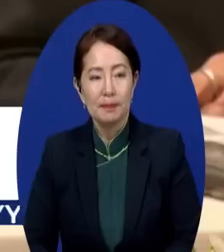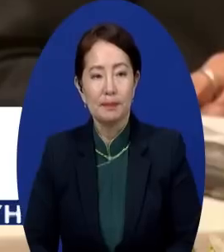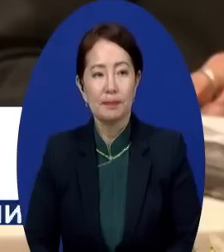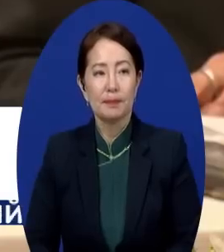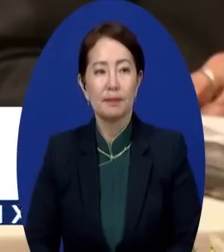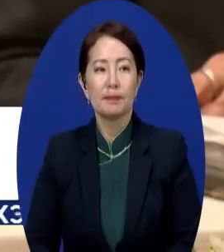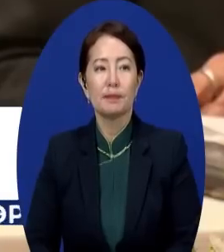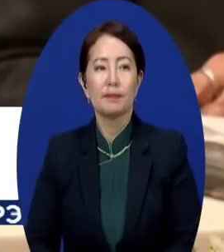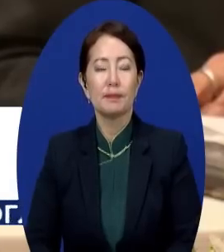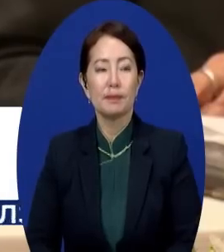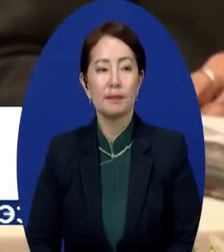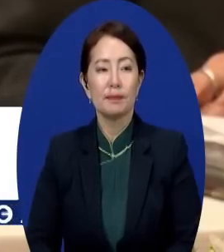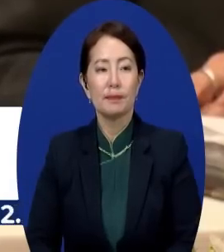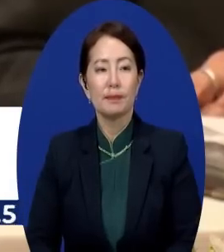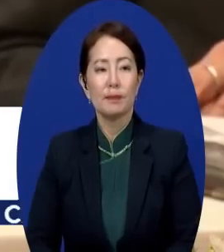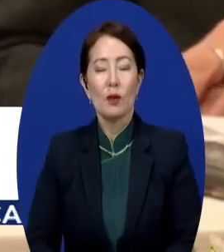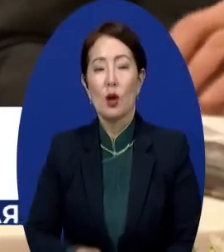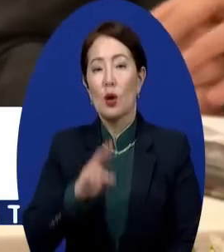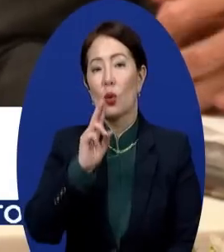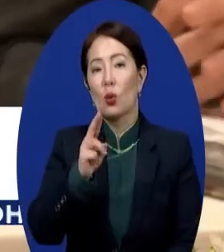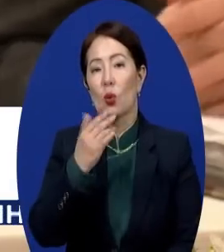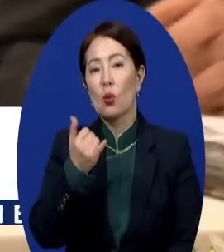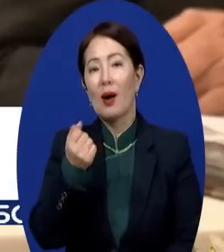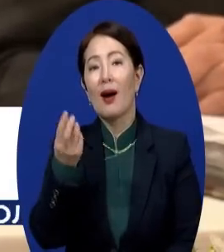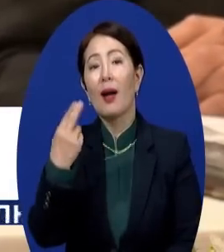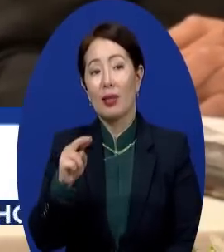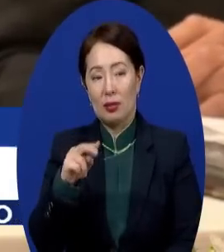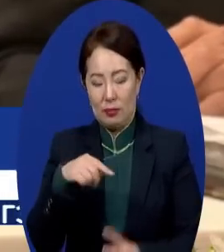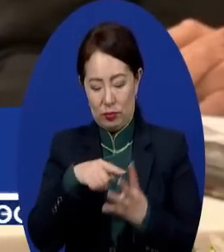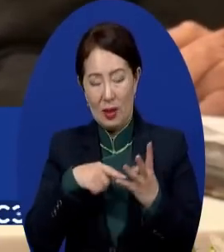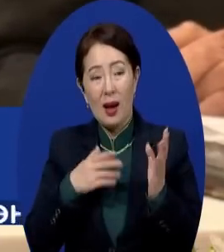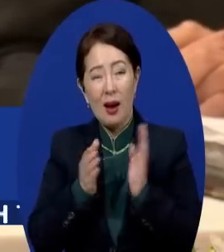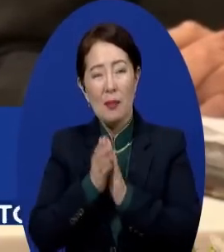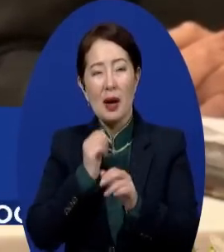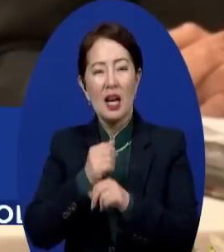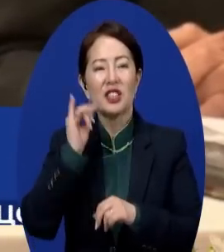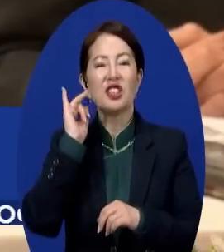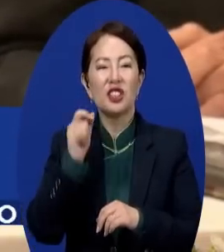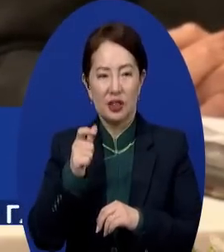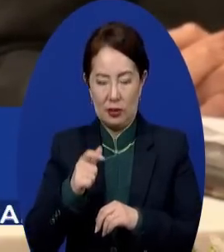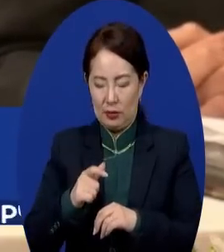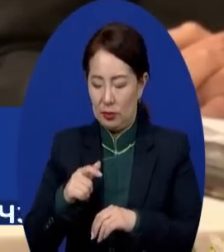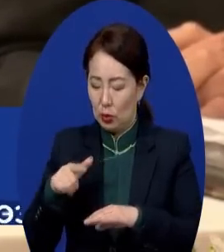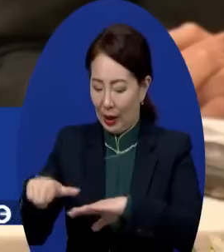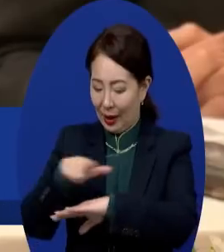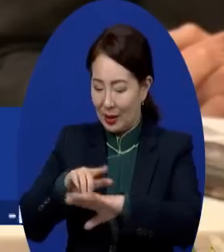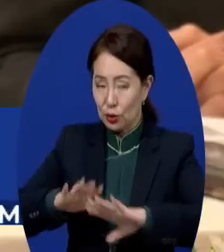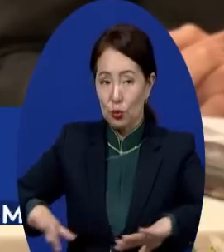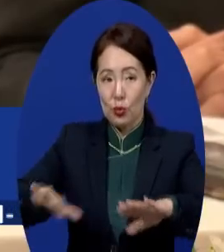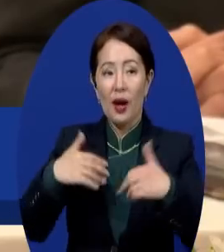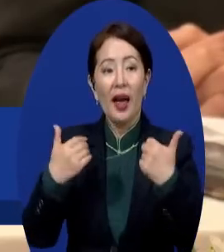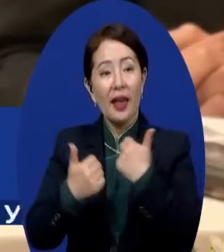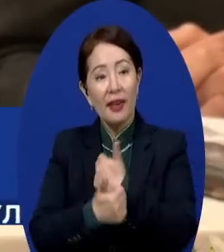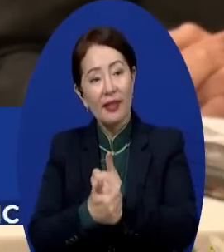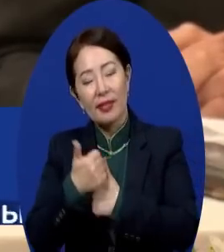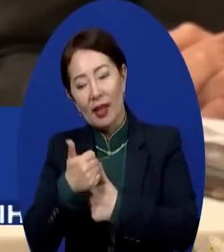So the Quad has a lot of work ahead of us. Quad-ийн өмнө хийх ажил их байна. Бодит байдал биднээс энэ бүс нутгийг энх тайван тогтвортой